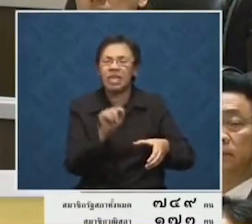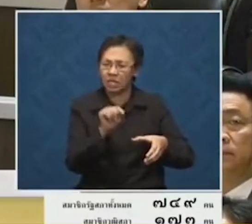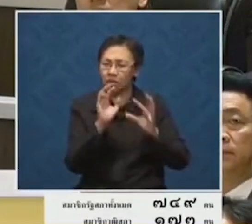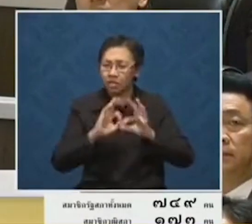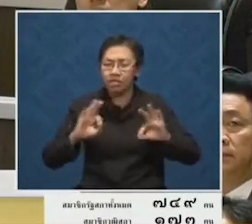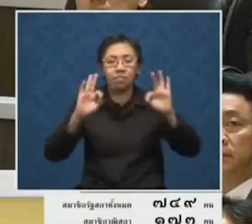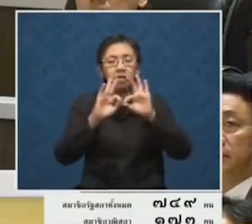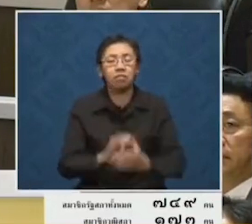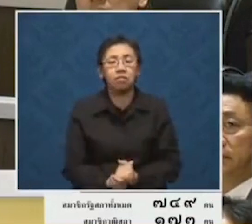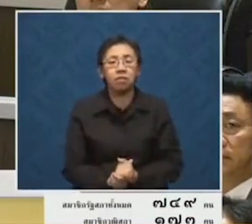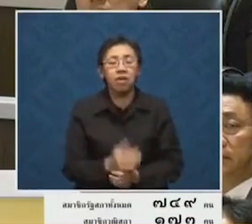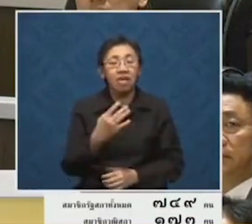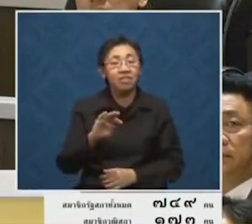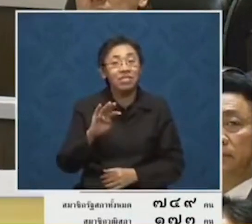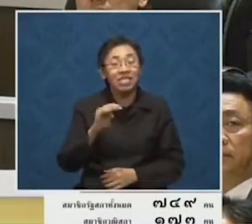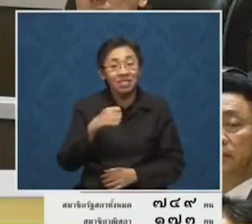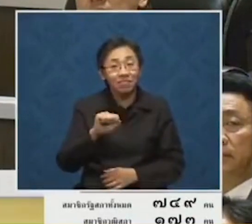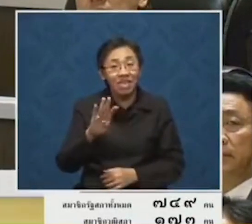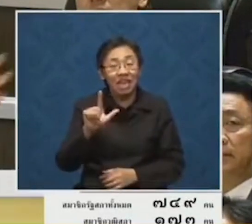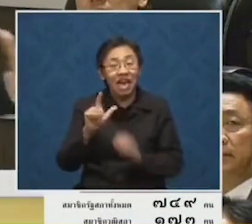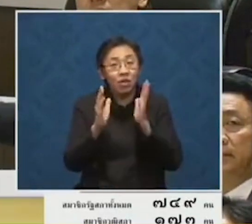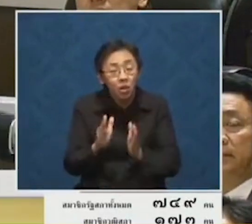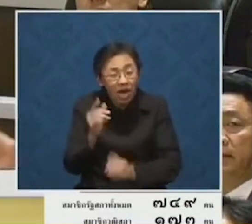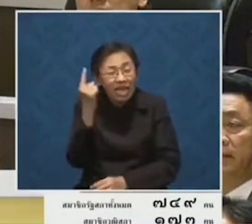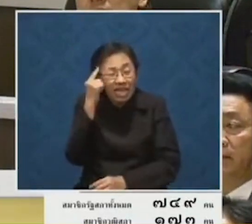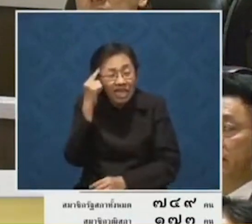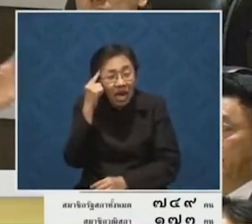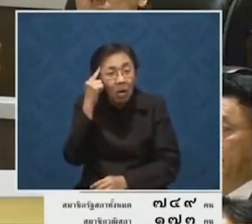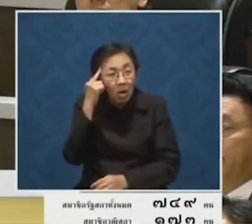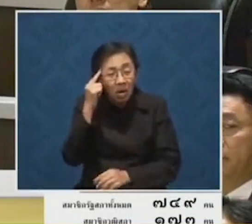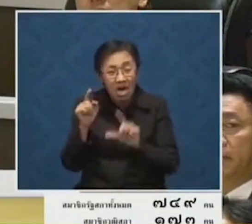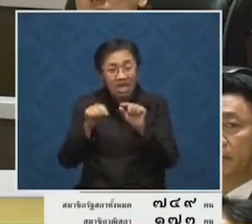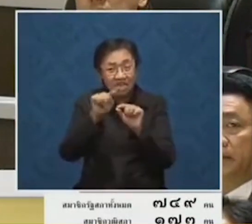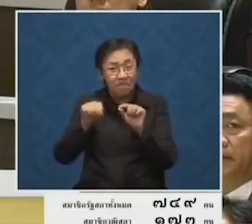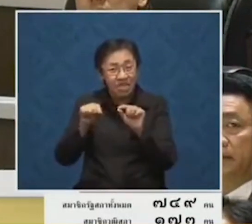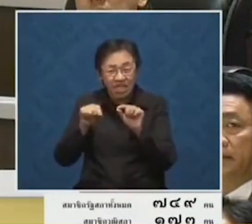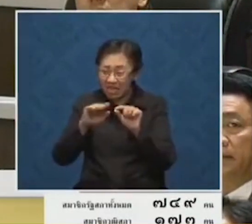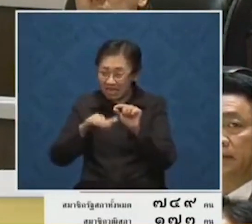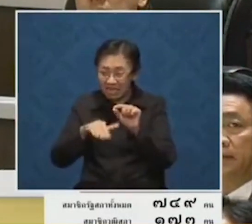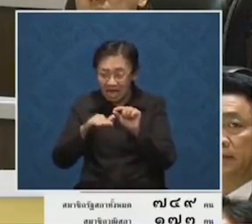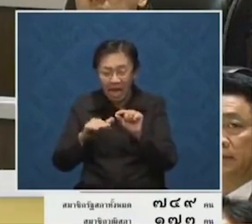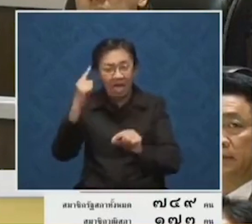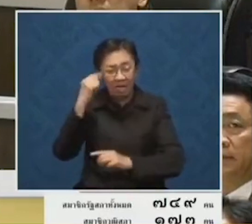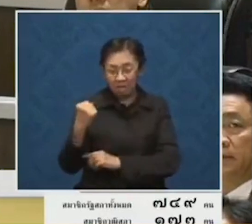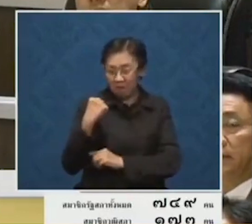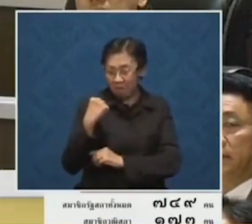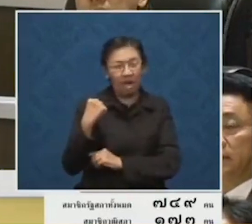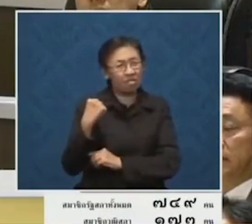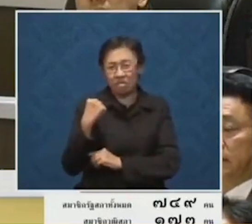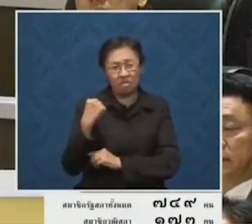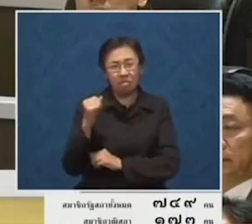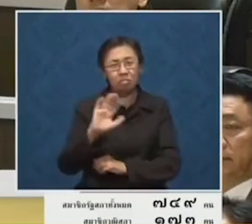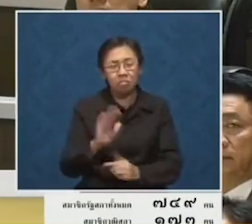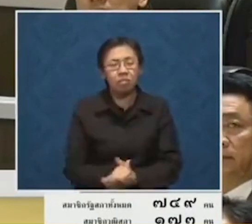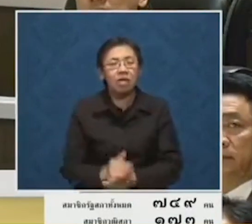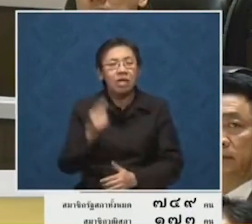ได้มี25ล้านท่านต้องเป็นนายกคนที่60กว่าล้านคนเป็นนายกของประเทศไทยไม่ใช่